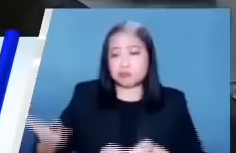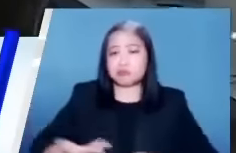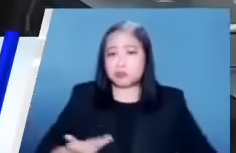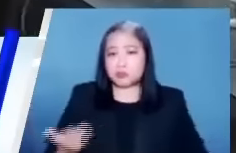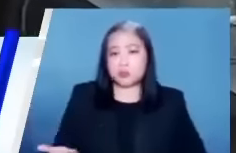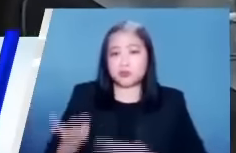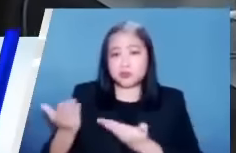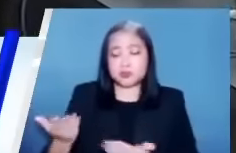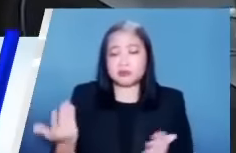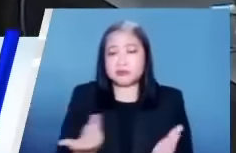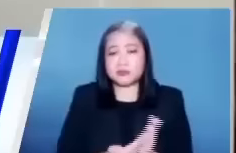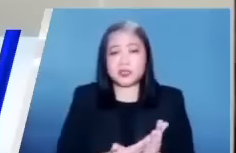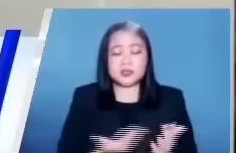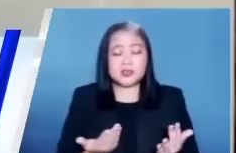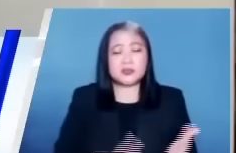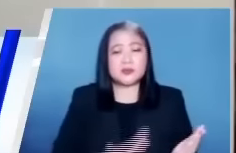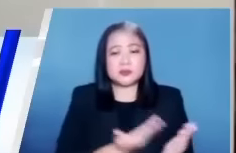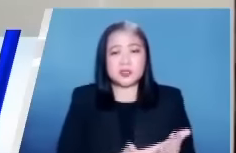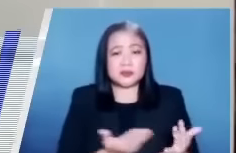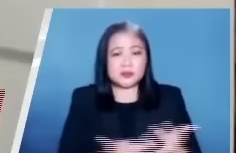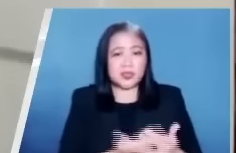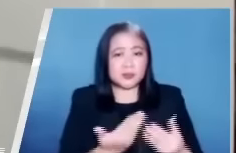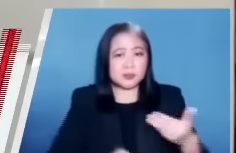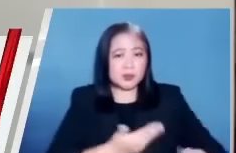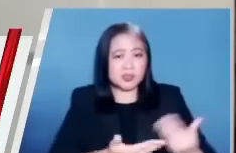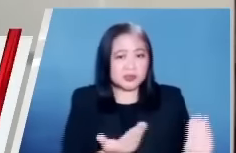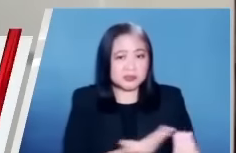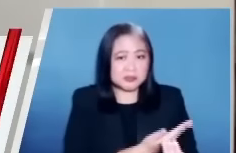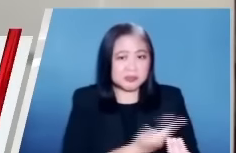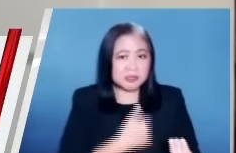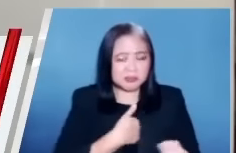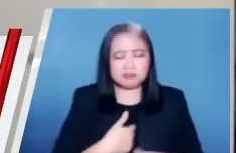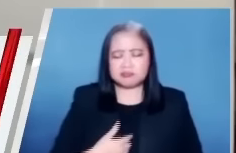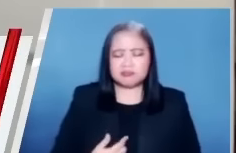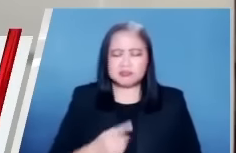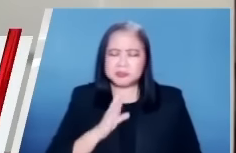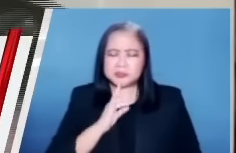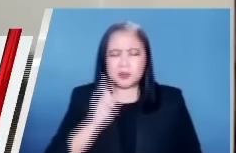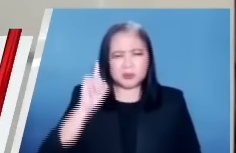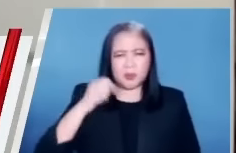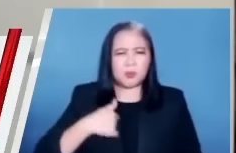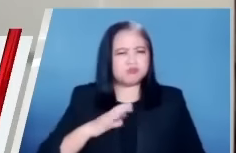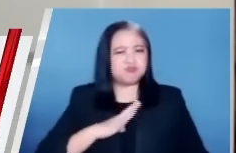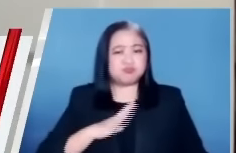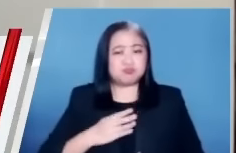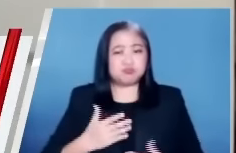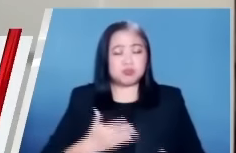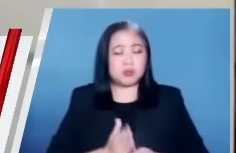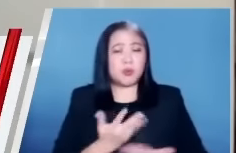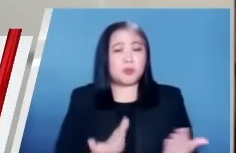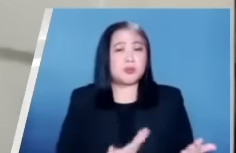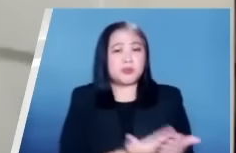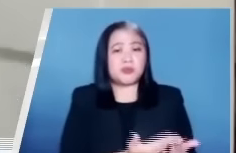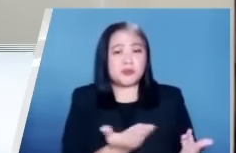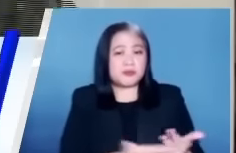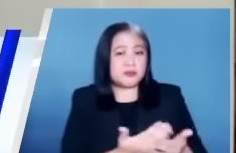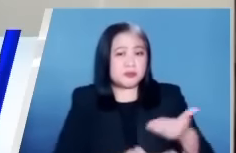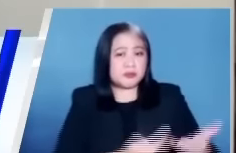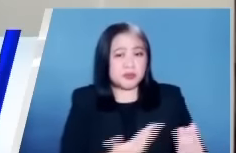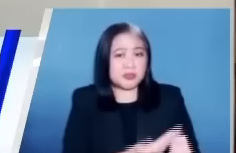complaint laban sa kanya So Okay din yyung impeachment case Dahil ako lang yung ang tinitira non ako lang ang ah